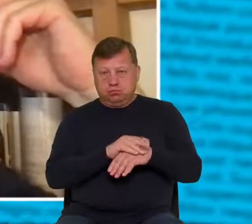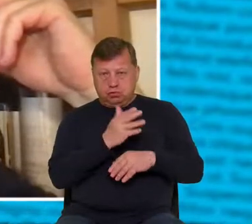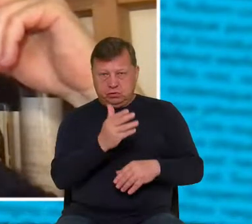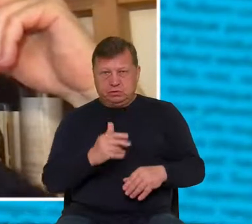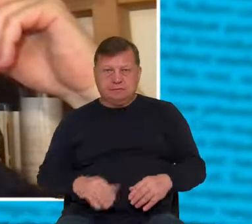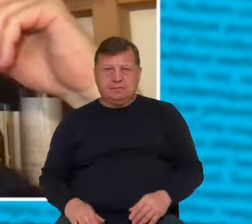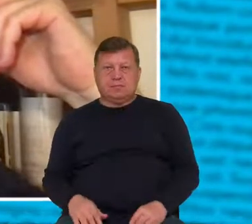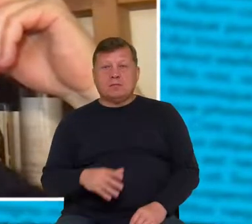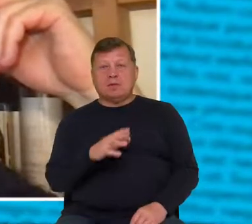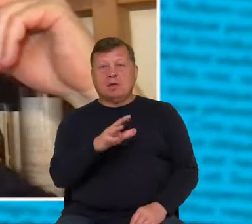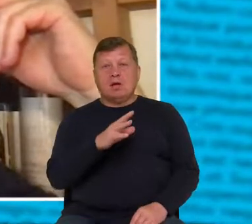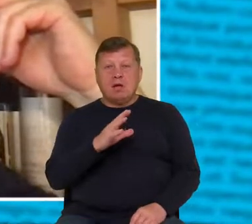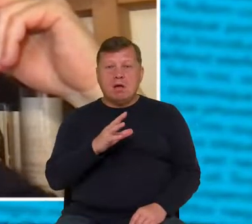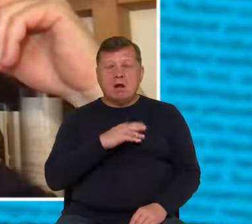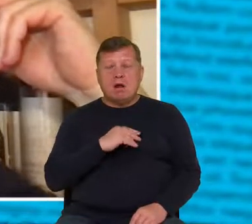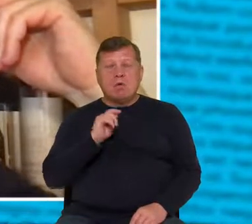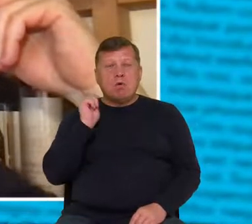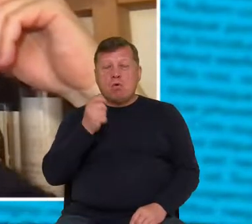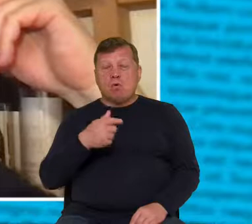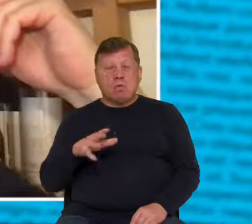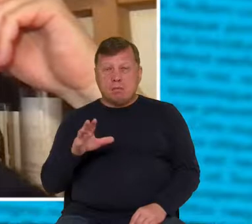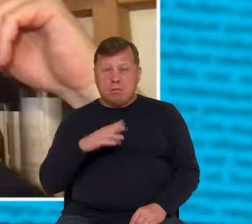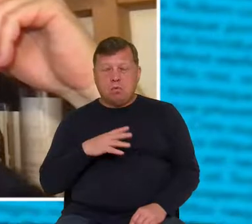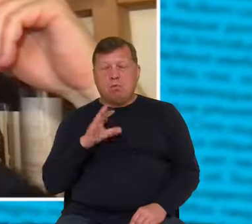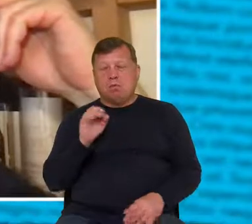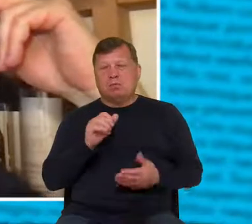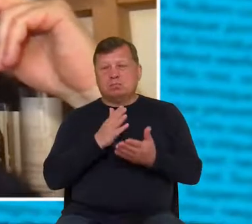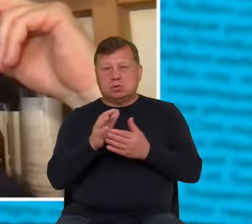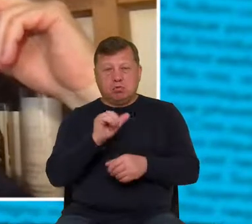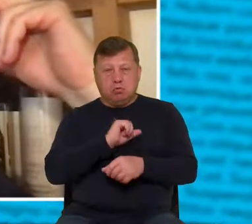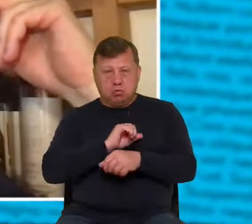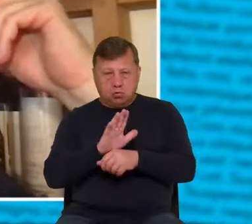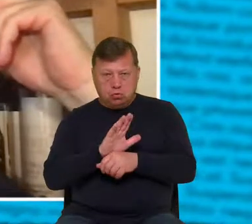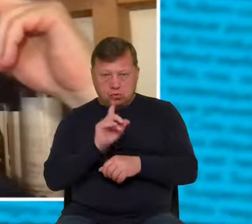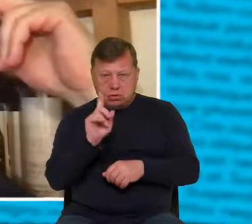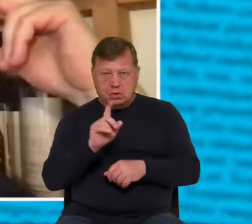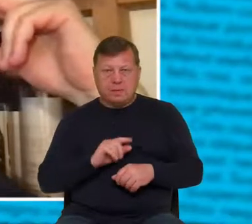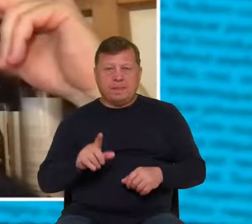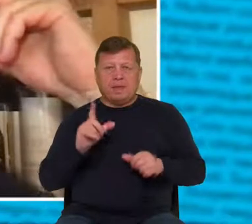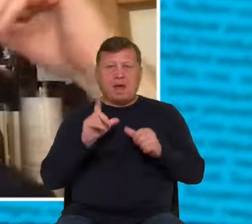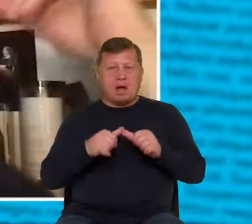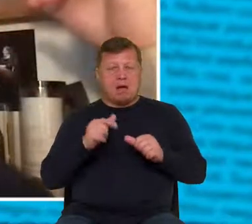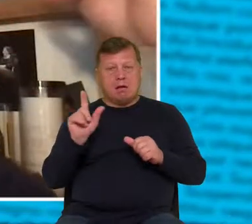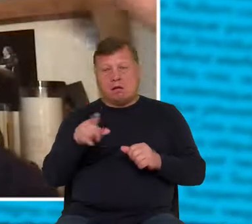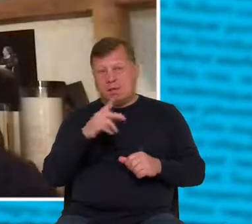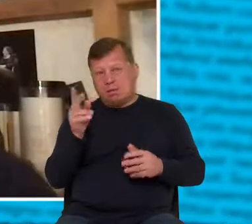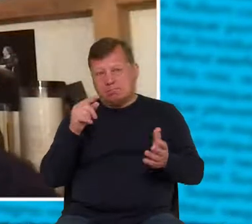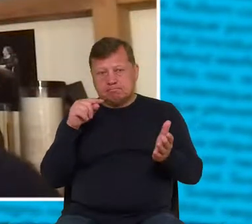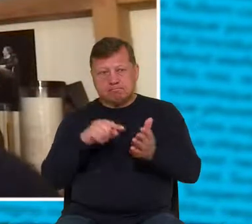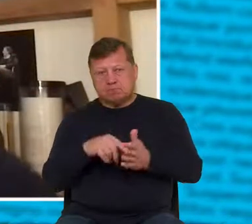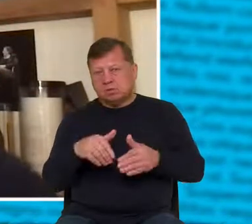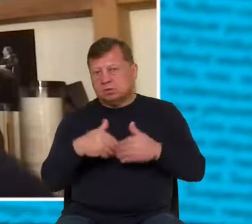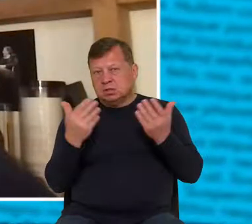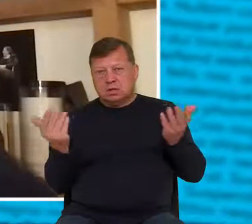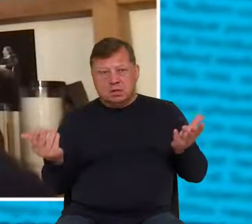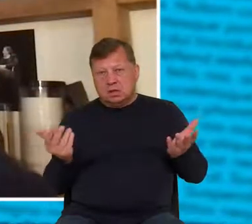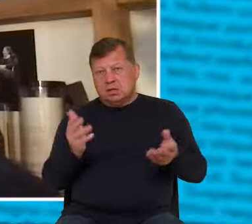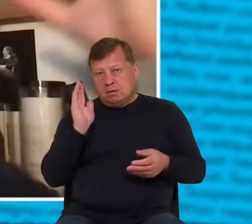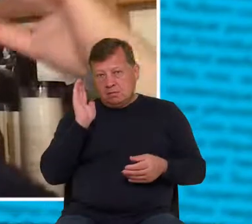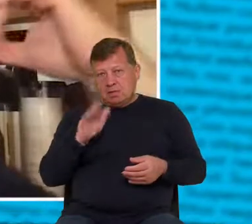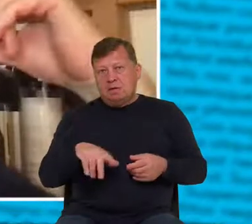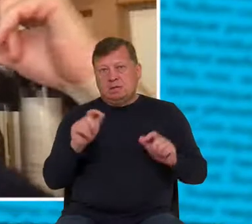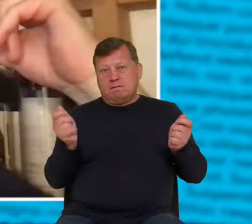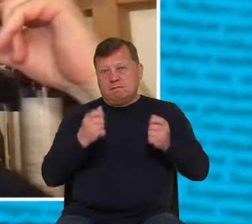Niestety nie podróżowaliśmy razem z powodu pandemii, natomiast pewnego dnia, mam nadzieję, być może nawet pojawimy się